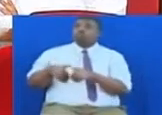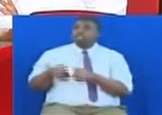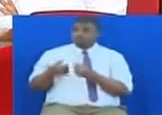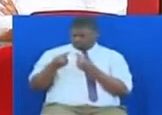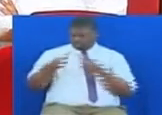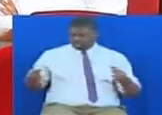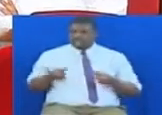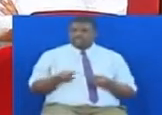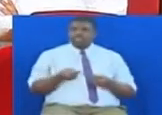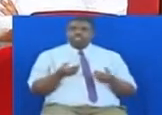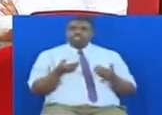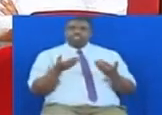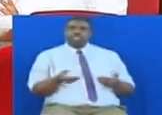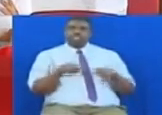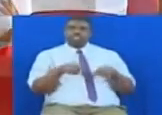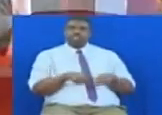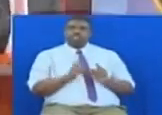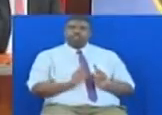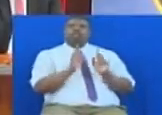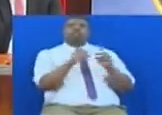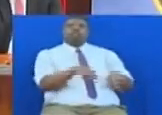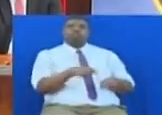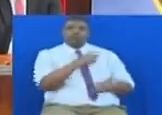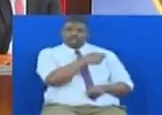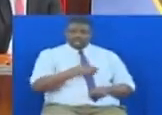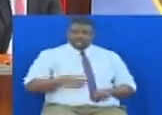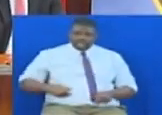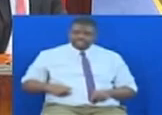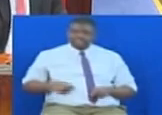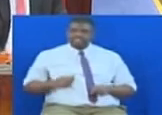Sasa leo amekuwa rais wa Jamhuri ya Muungano wa Tanzania.